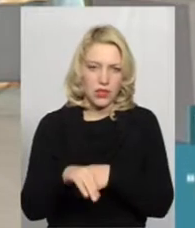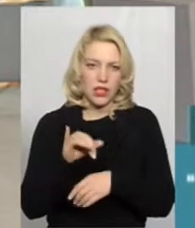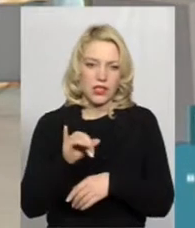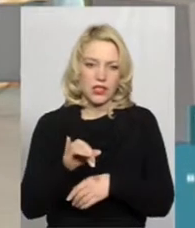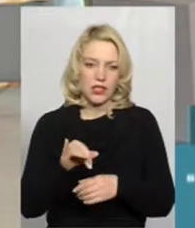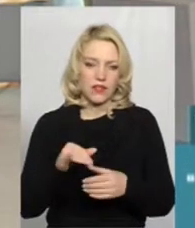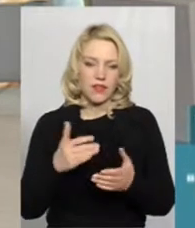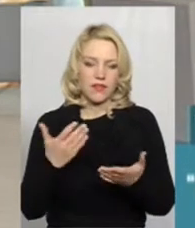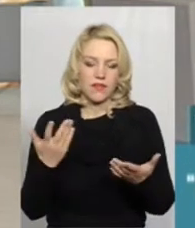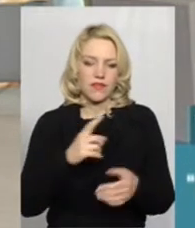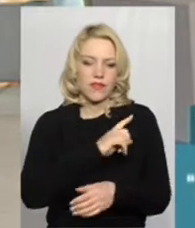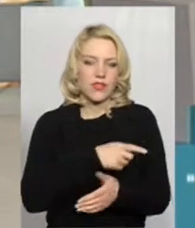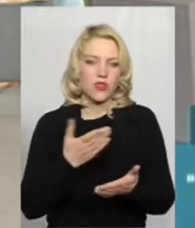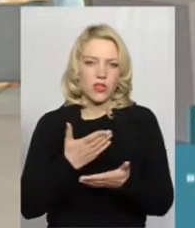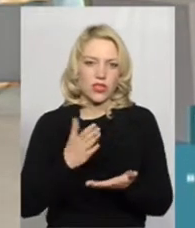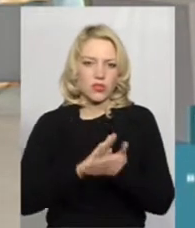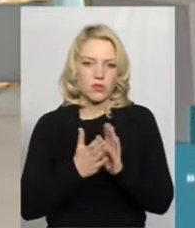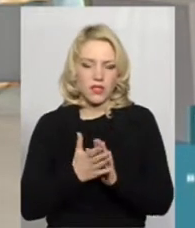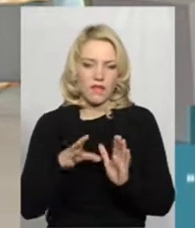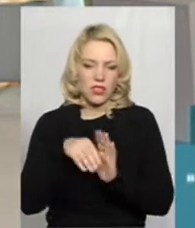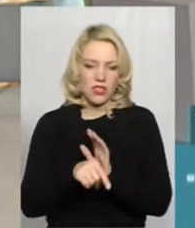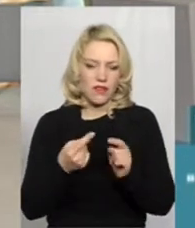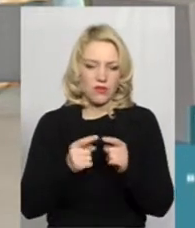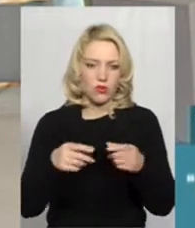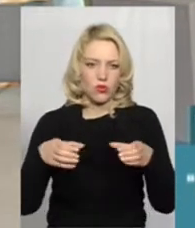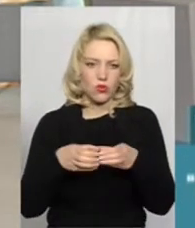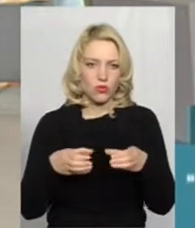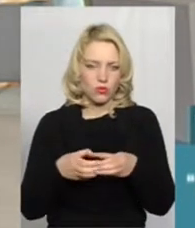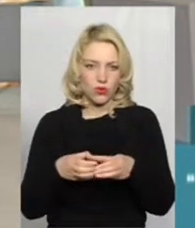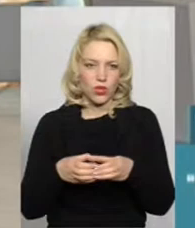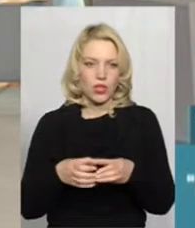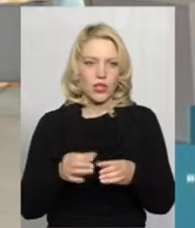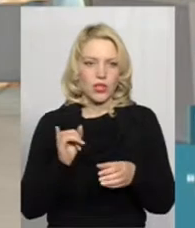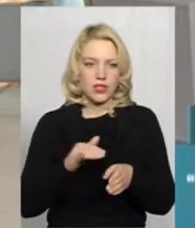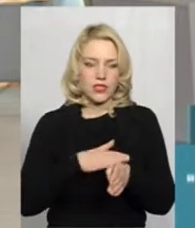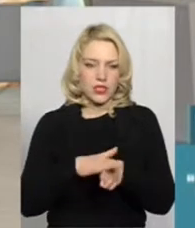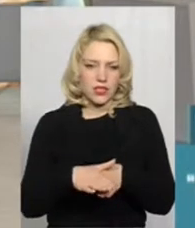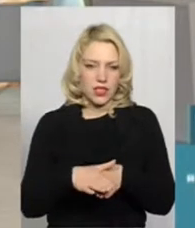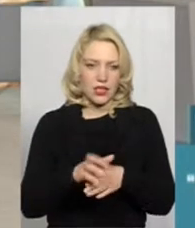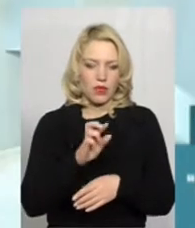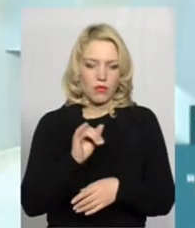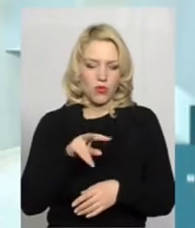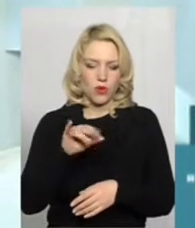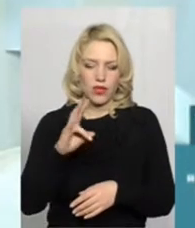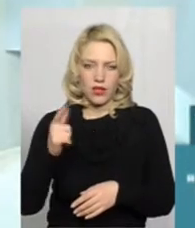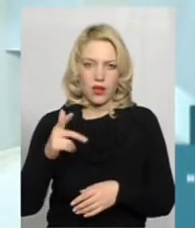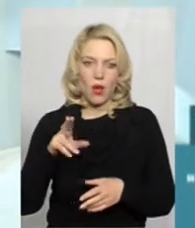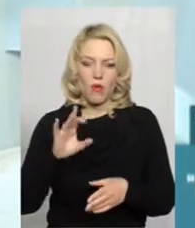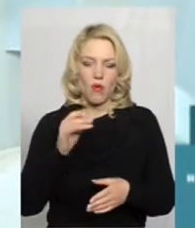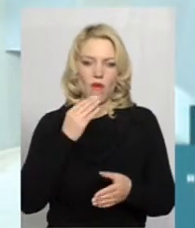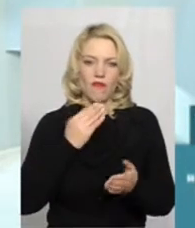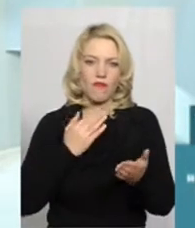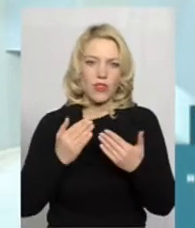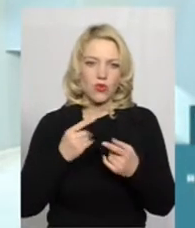обставин війшла в ту групу, як розповідала щойно пані Жанна, і здійснила булінг по відношенню до іншої